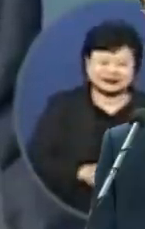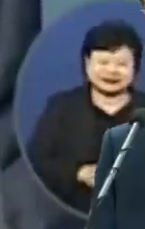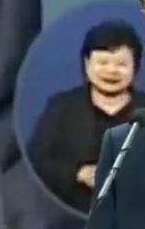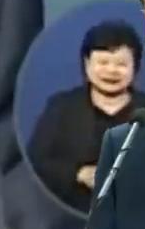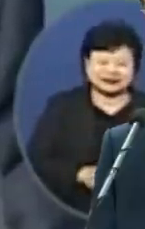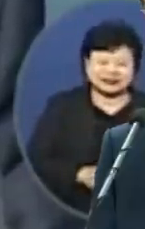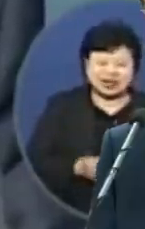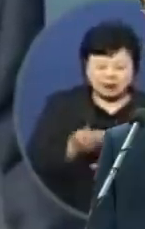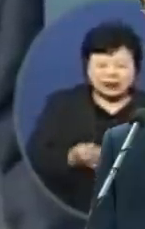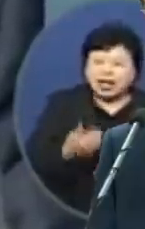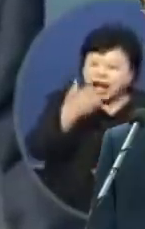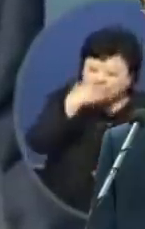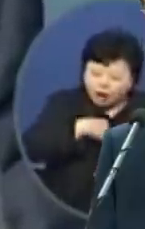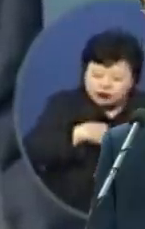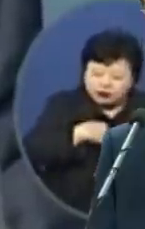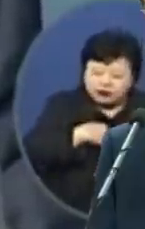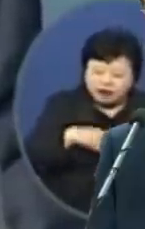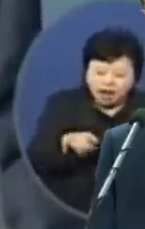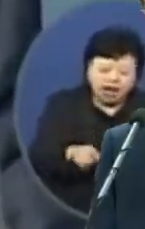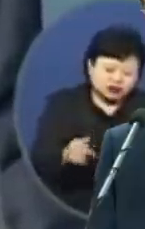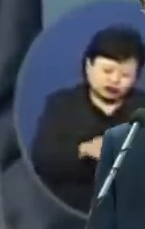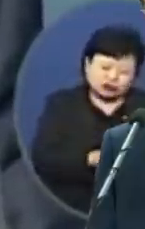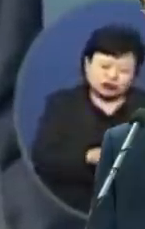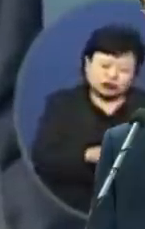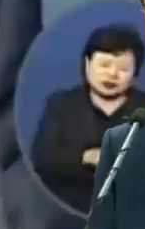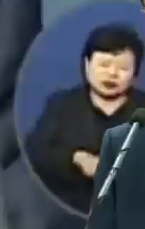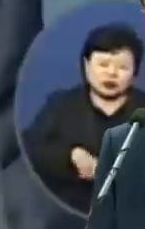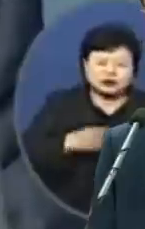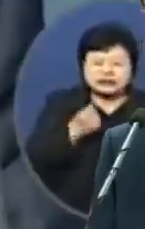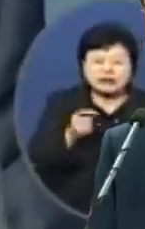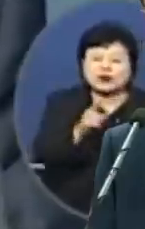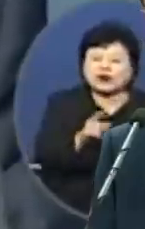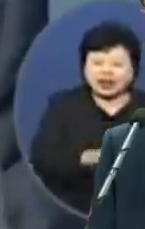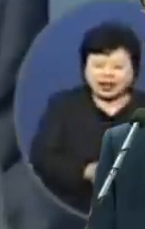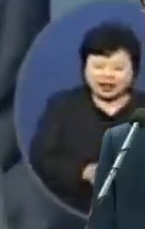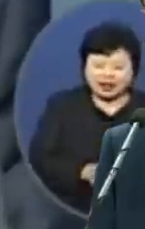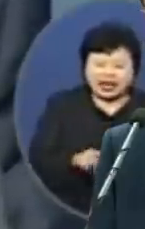받았어 먹었어요. 같이 죽어야지 어떻게 내 혼자 살겠냐.